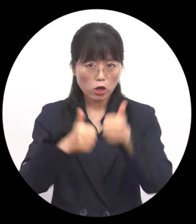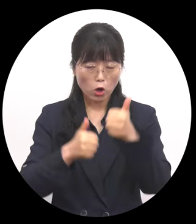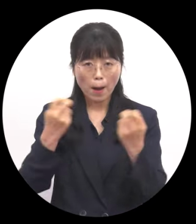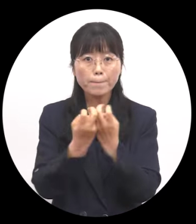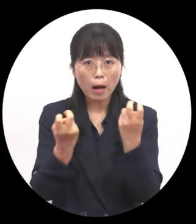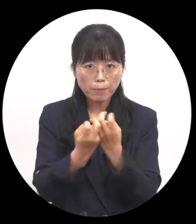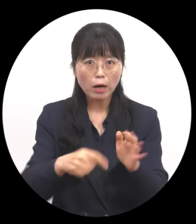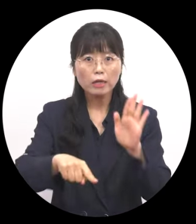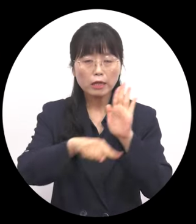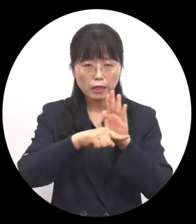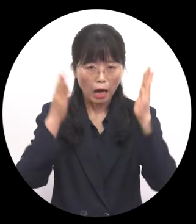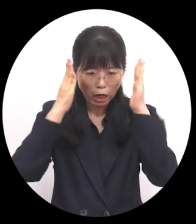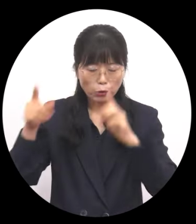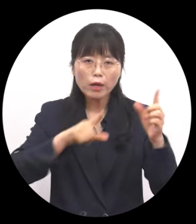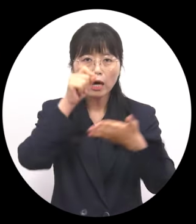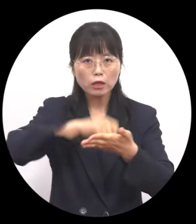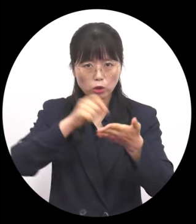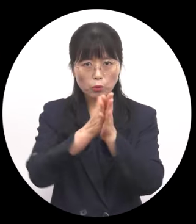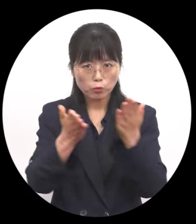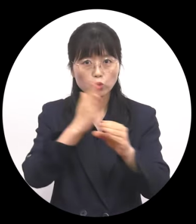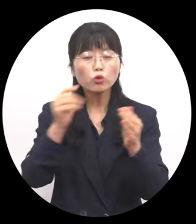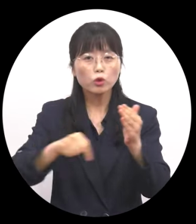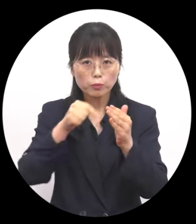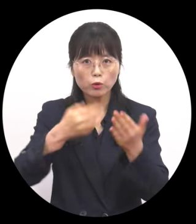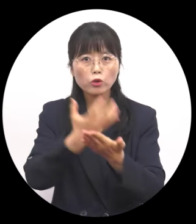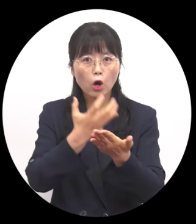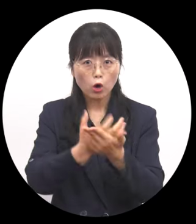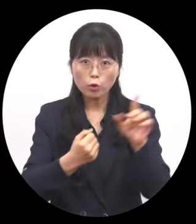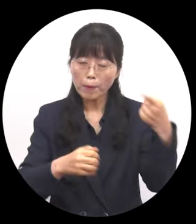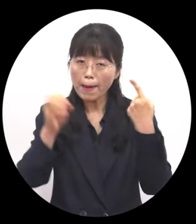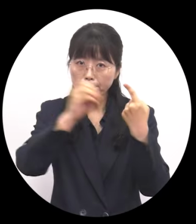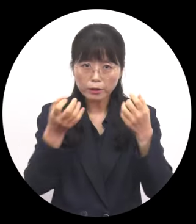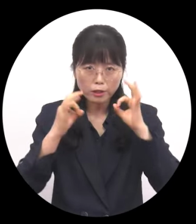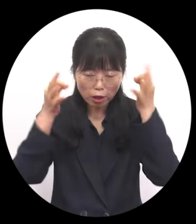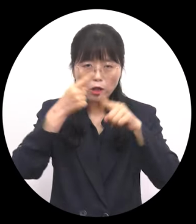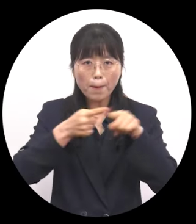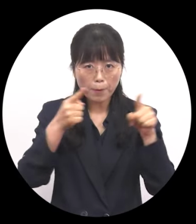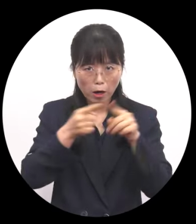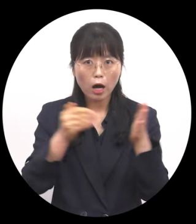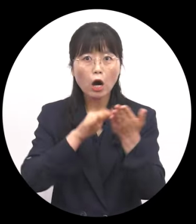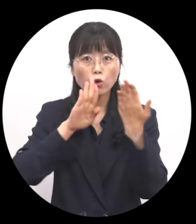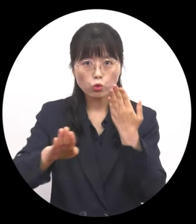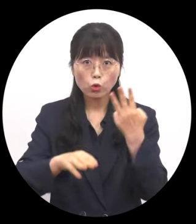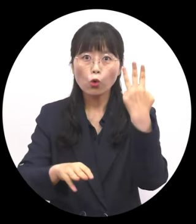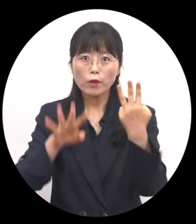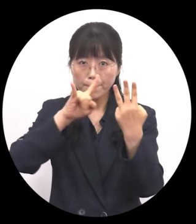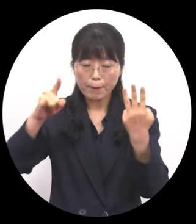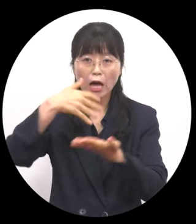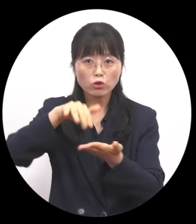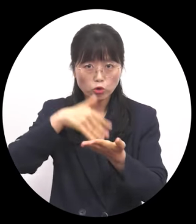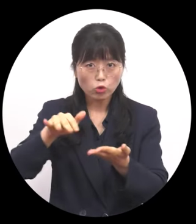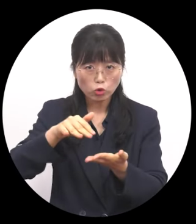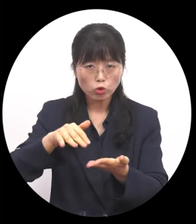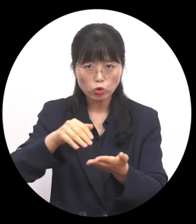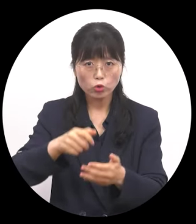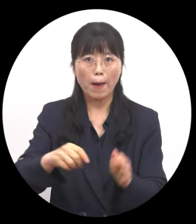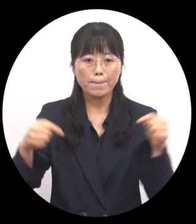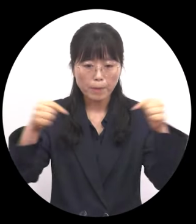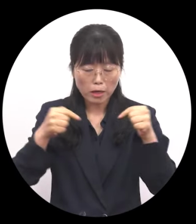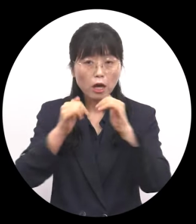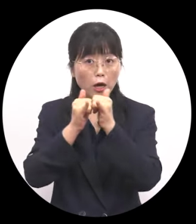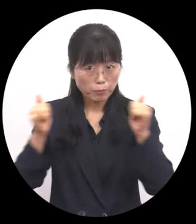방법은 1단계 학교생활기록부를 중심으로 서류 100% 정성평가하고 3배수를 저희가